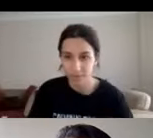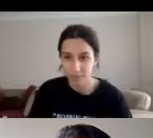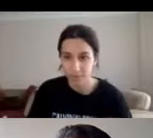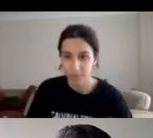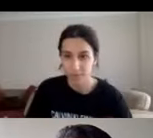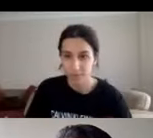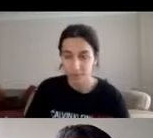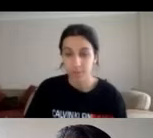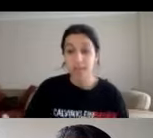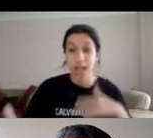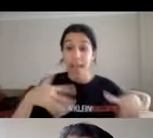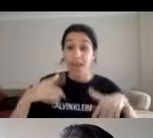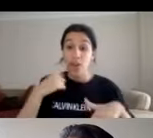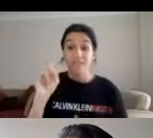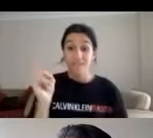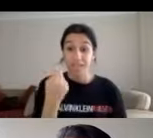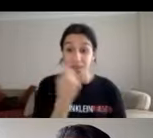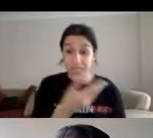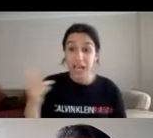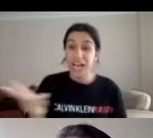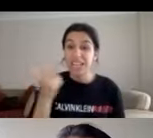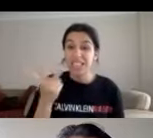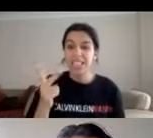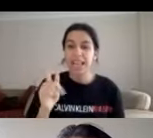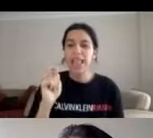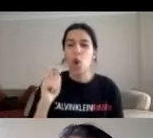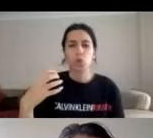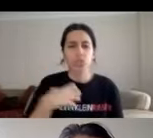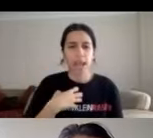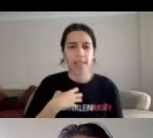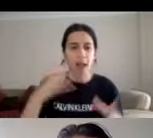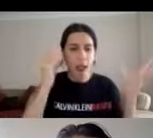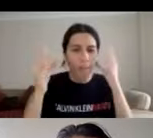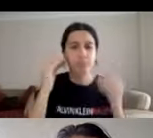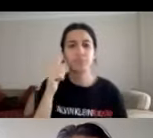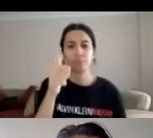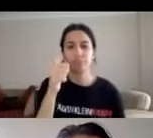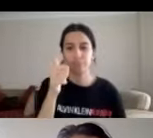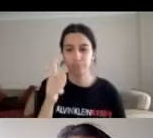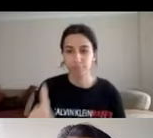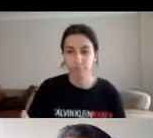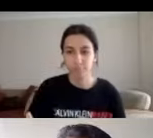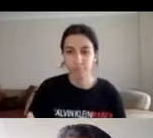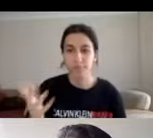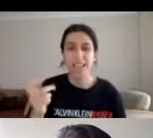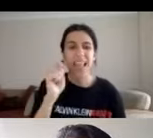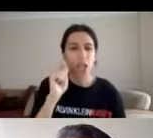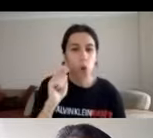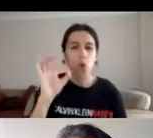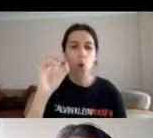Engellilere fırsat verilirse çok hızlı teknolojiye kendilerini adapte ediyorlar. Teknoloji bir kere otonomi sağlıyor.